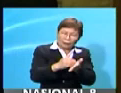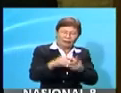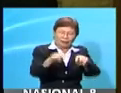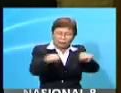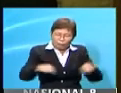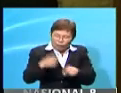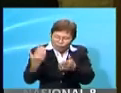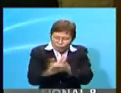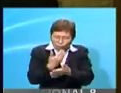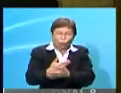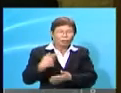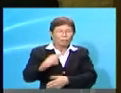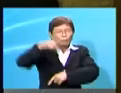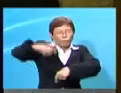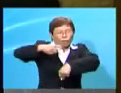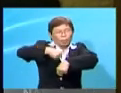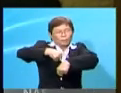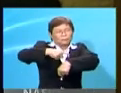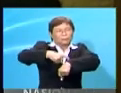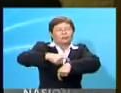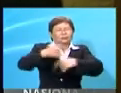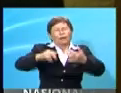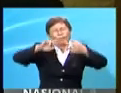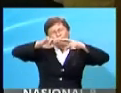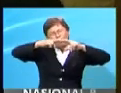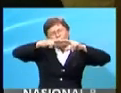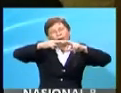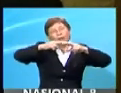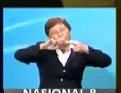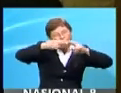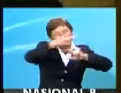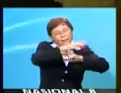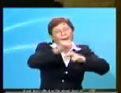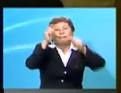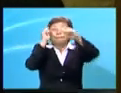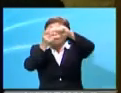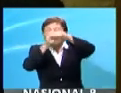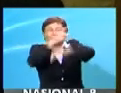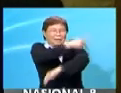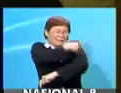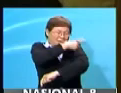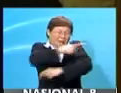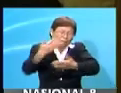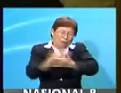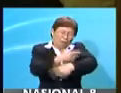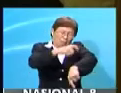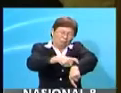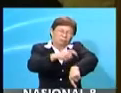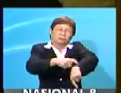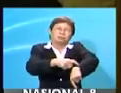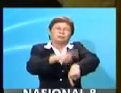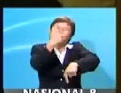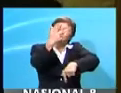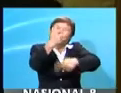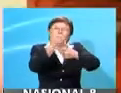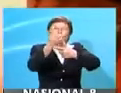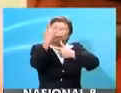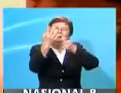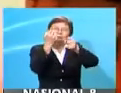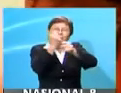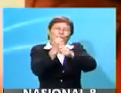masa lebih daripada bukan hanya pikian tapi pembinaan yang baru mungkin memakan masa t